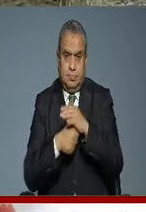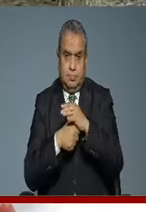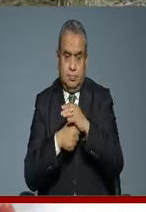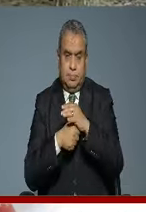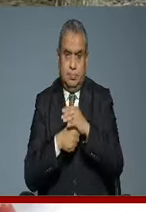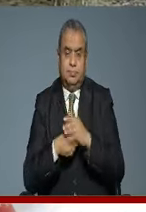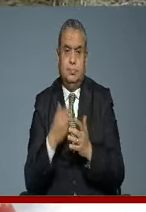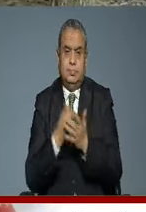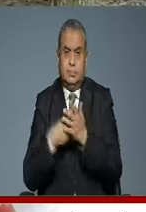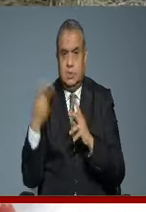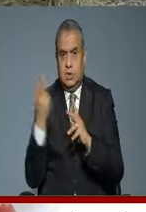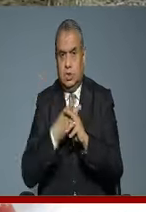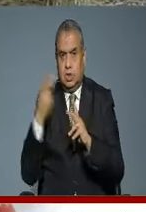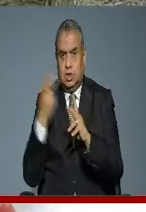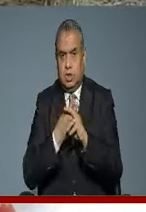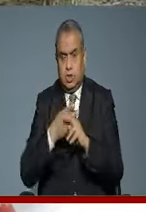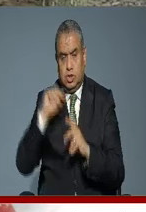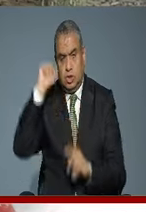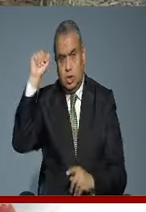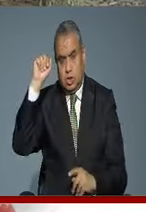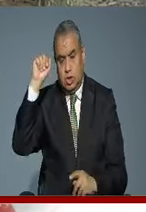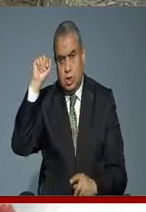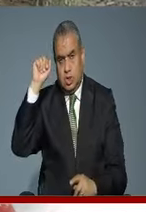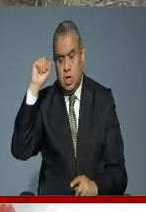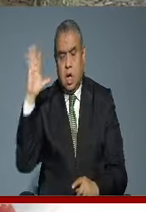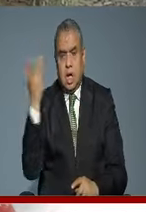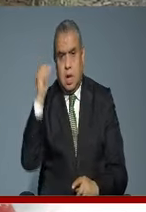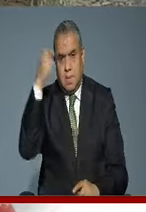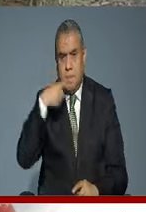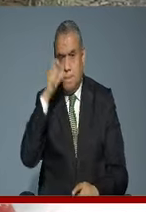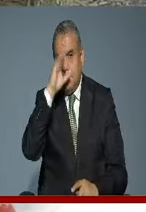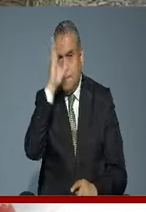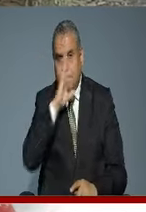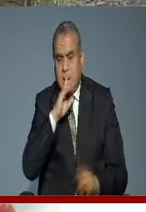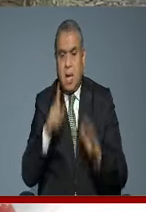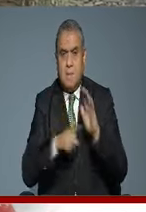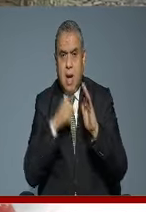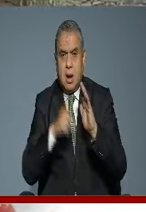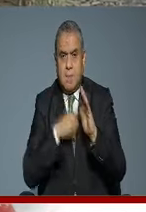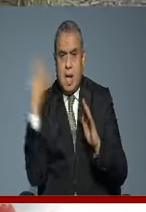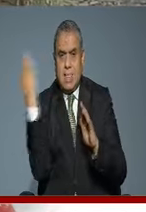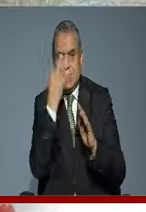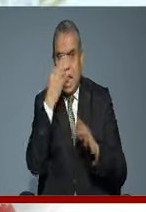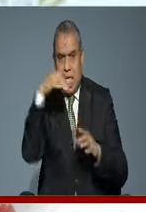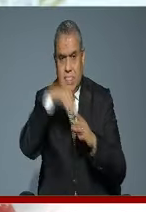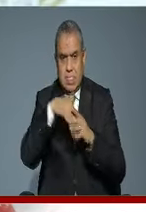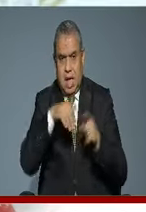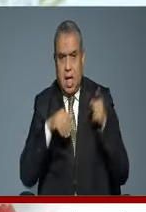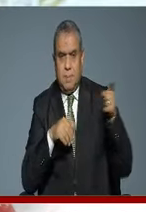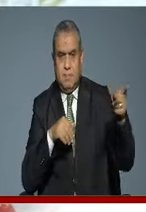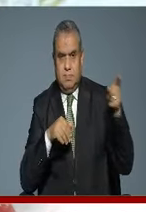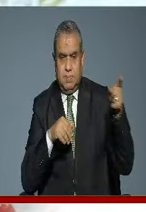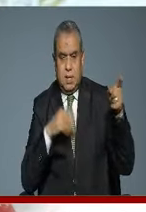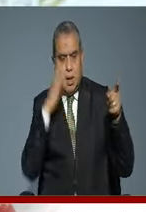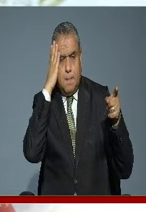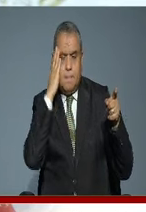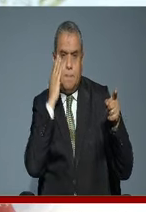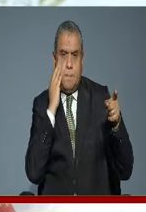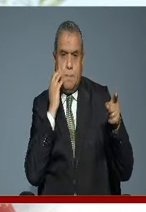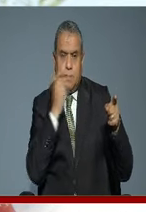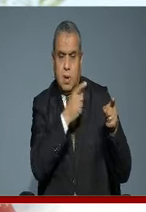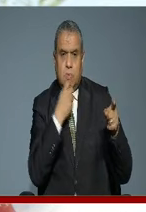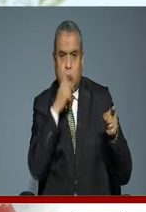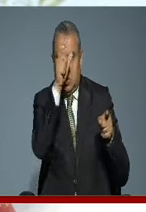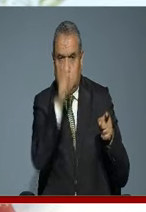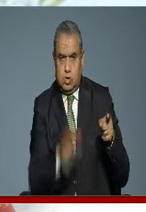أن الشعب البرازيلي يختار لولاية ثالثة غير فخامة الرئيس، وده يعكس قد إيه